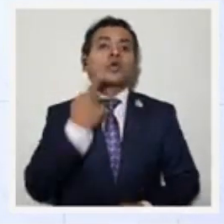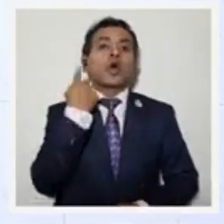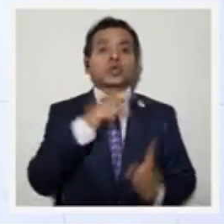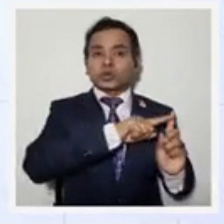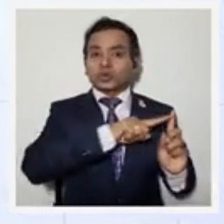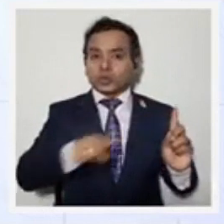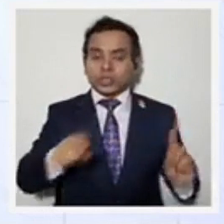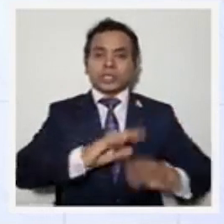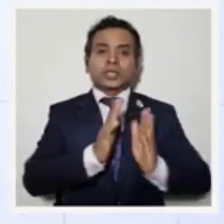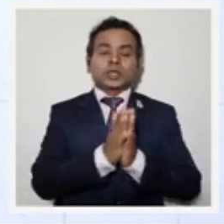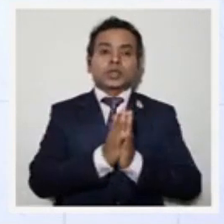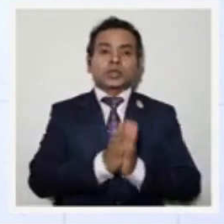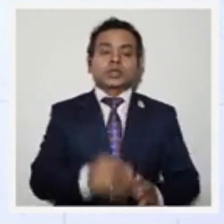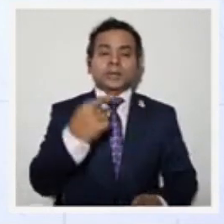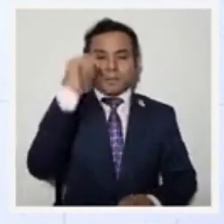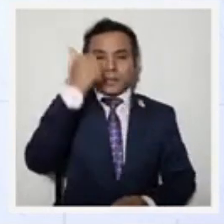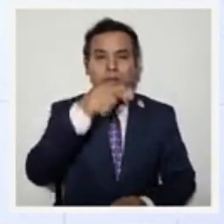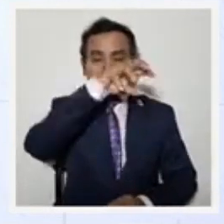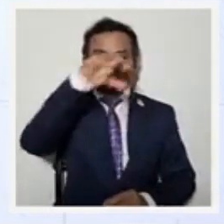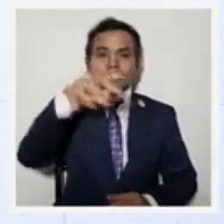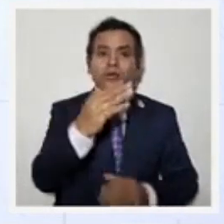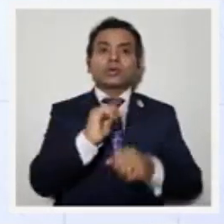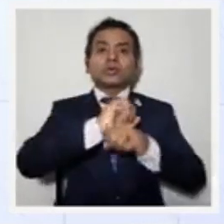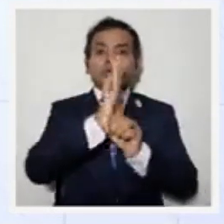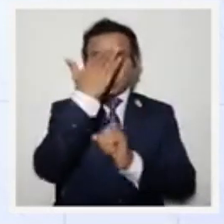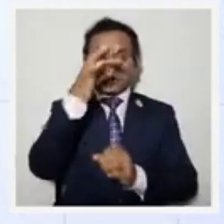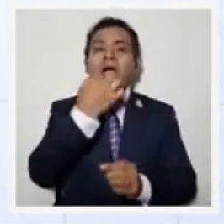এবার আমরা আসি আমাদের হালনাগাদ তথ্য।